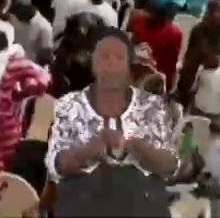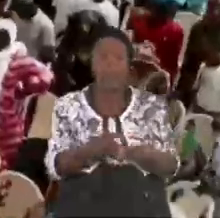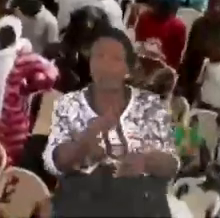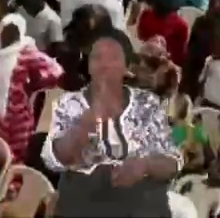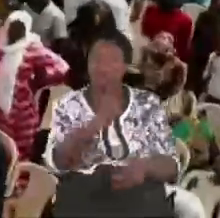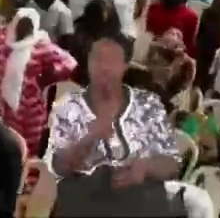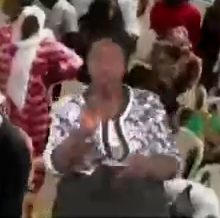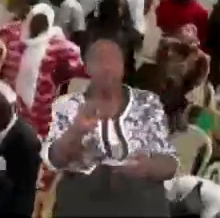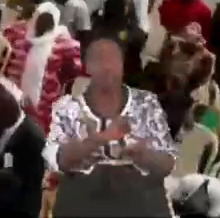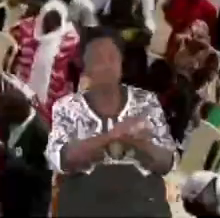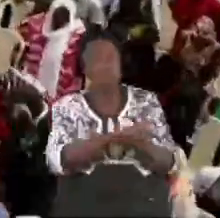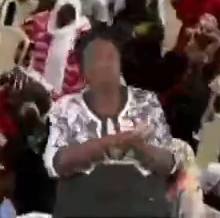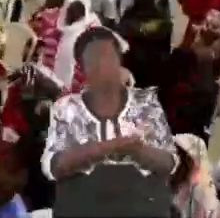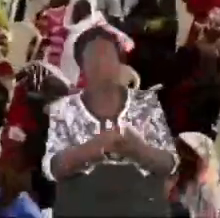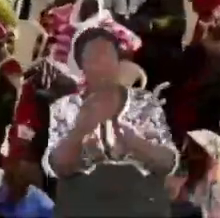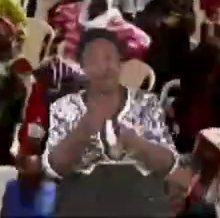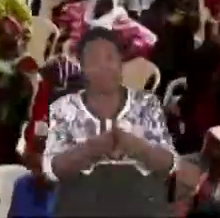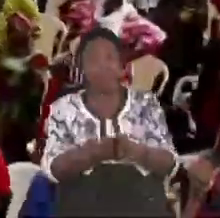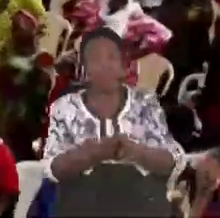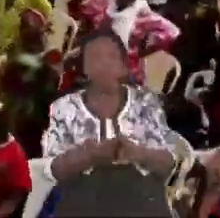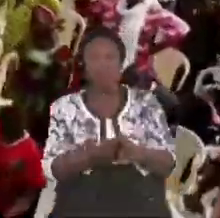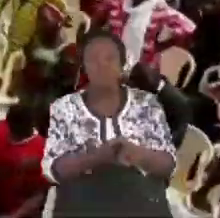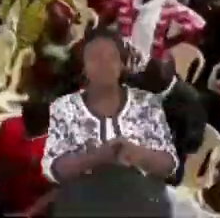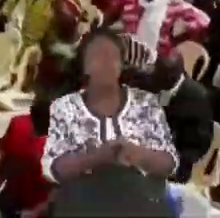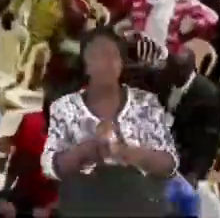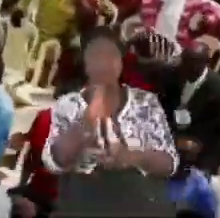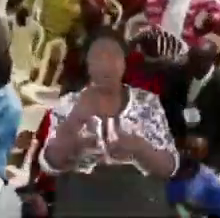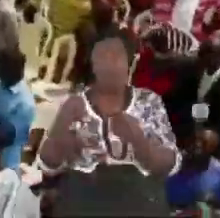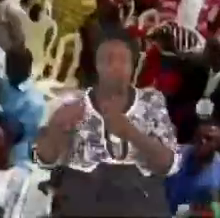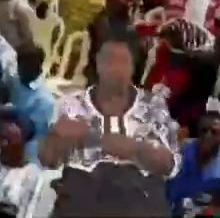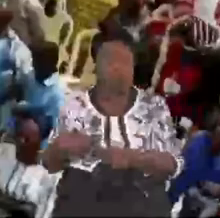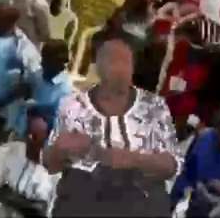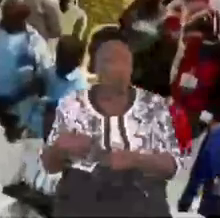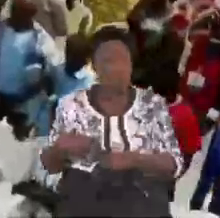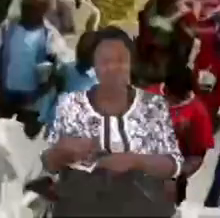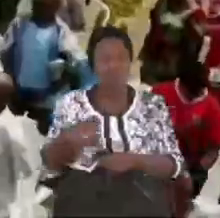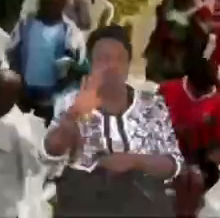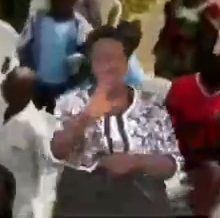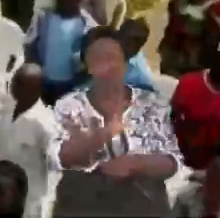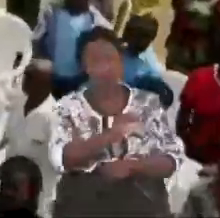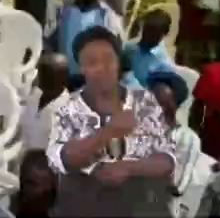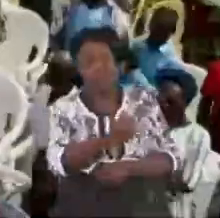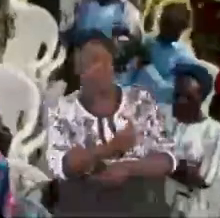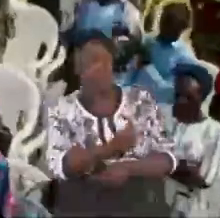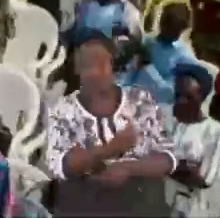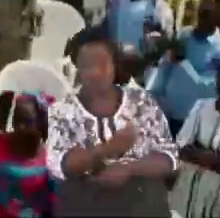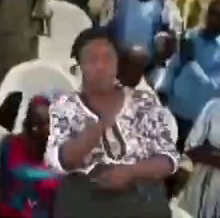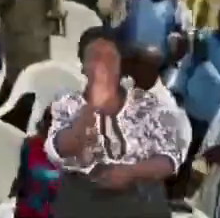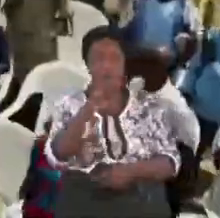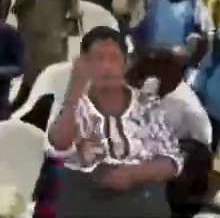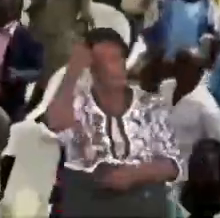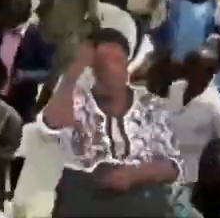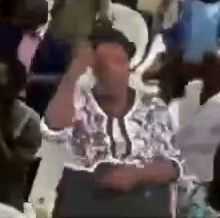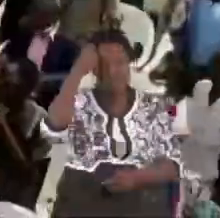La sanctification certaine, entière et totale, ton cœur, ton âme, ton